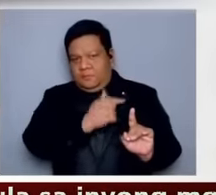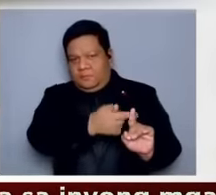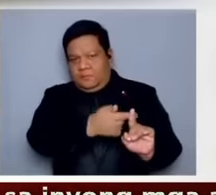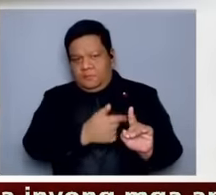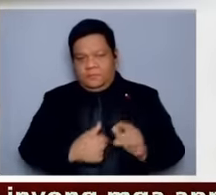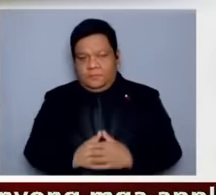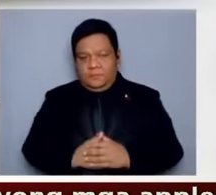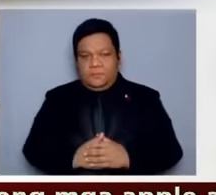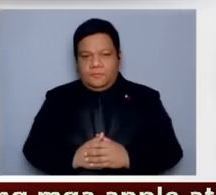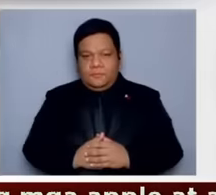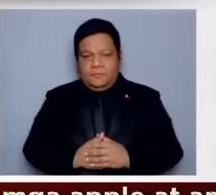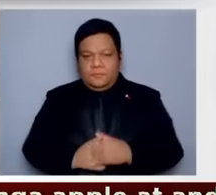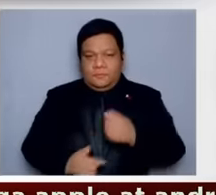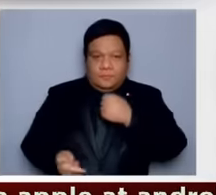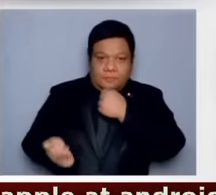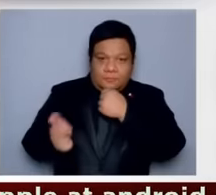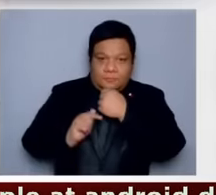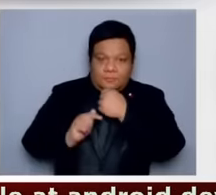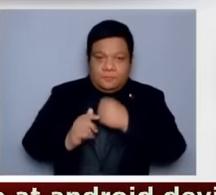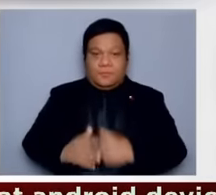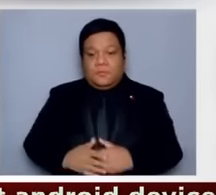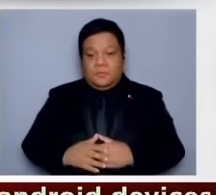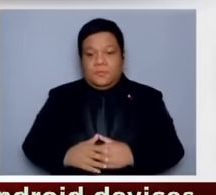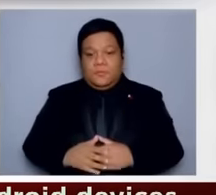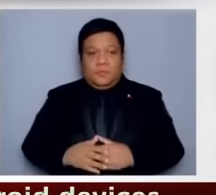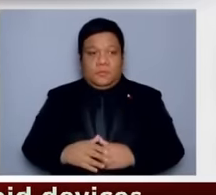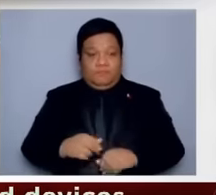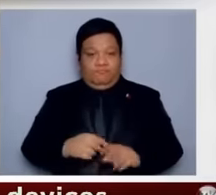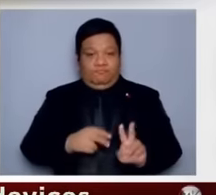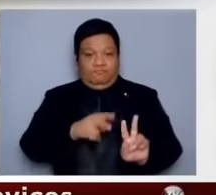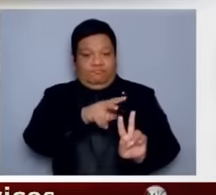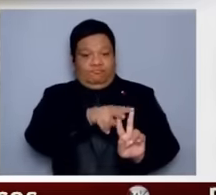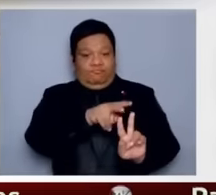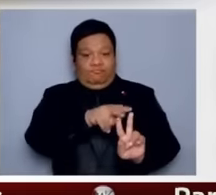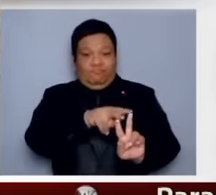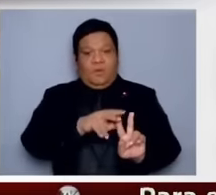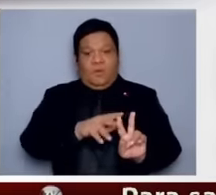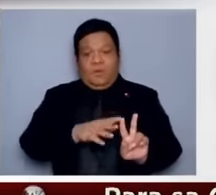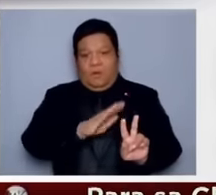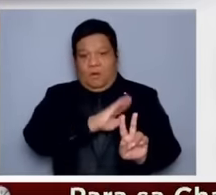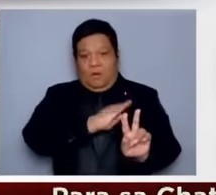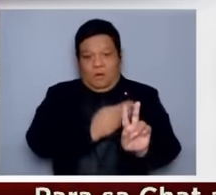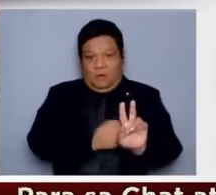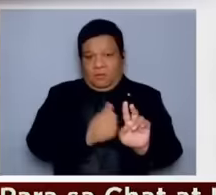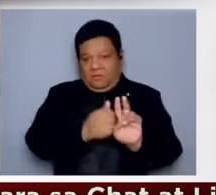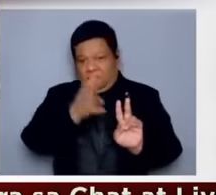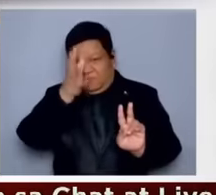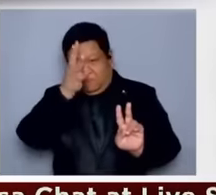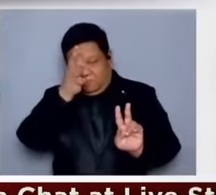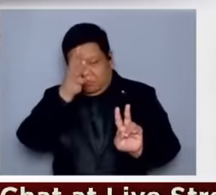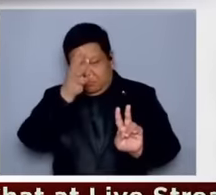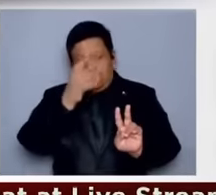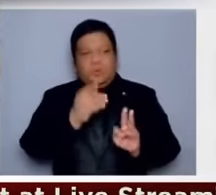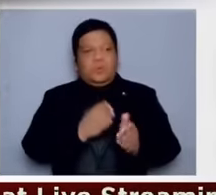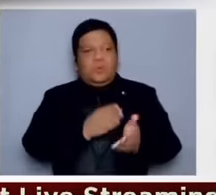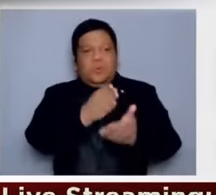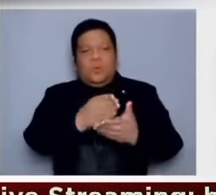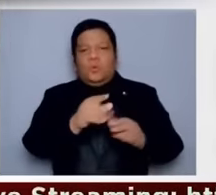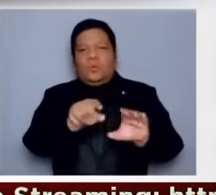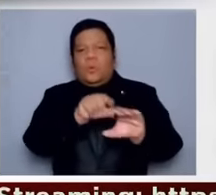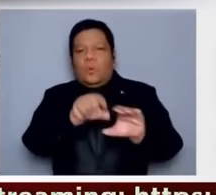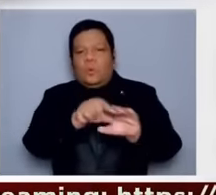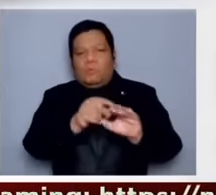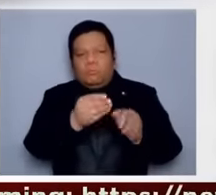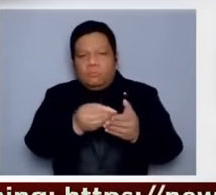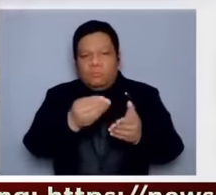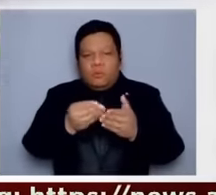Imbis na sa sari-sari store, sinadya ng mag-amang ito ang supermarket para mamili ng pangangailangan sa bahay. Mas mura umano rito ng